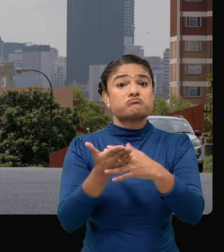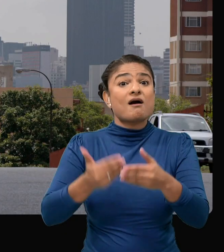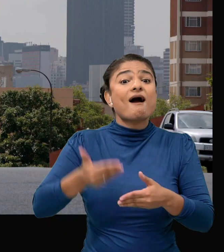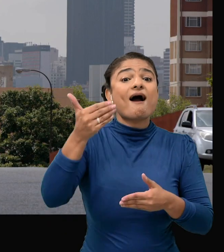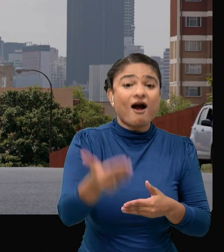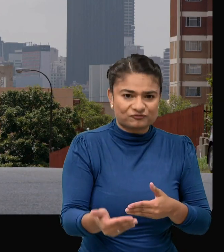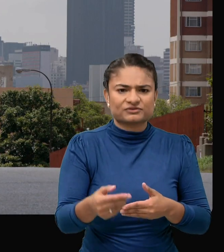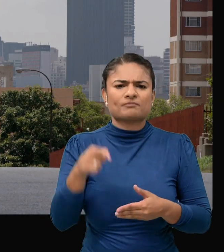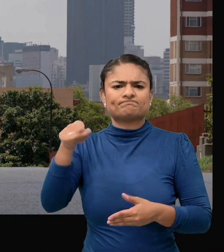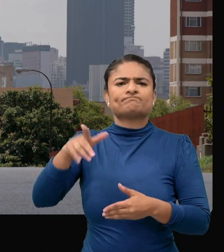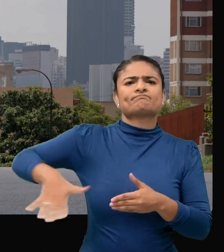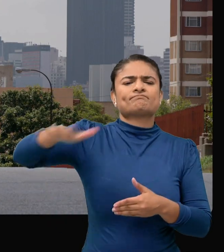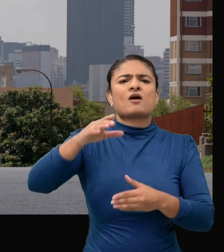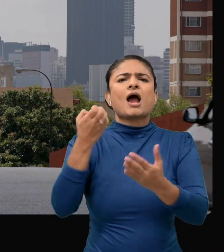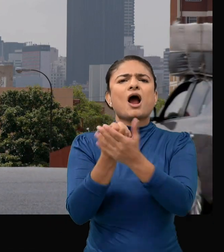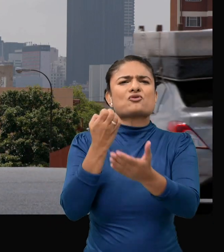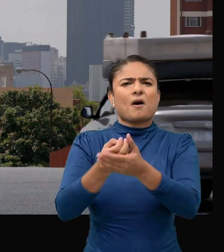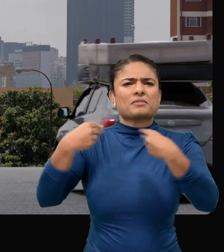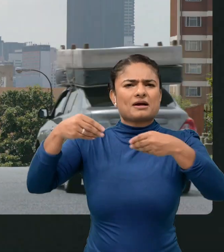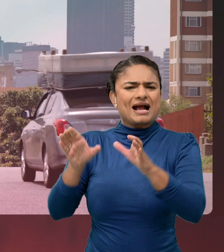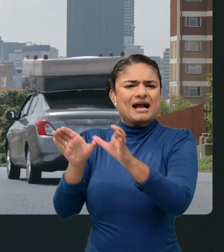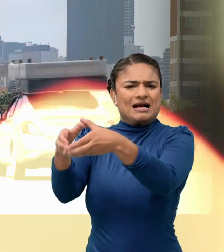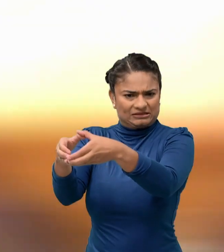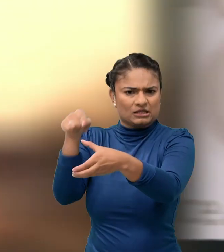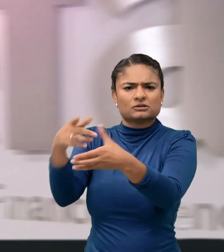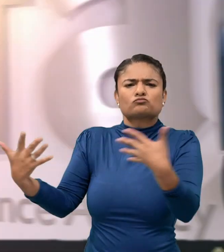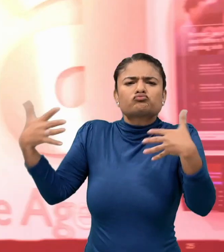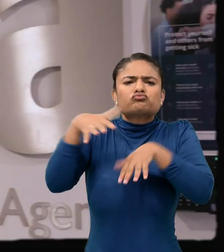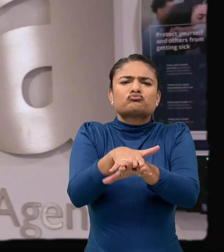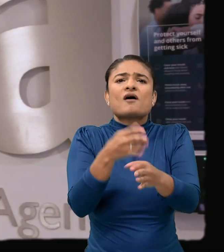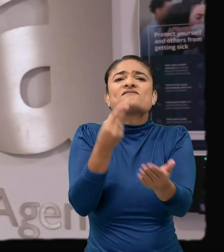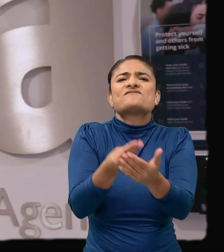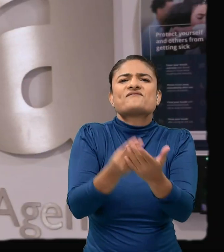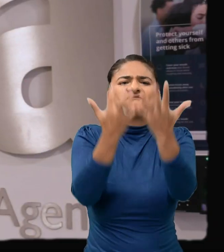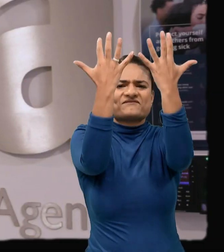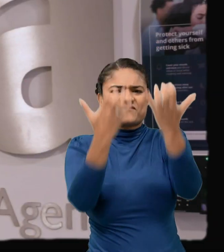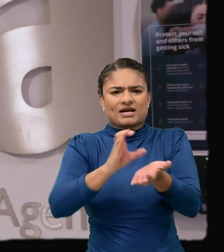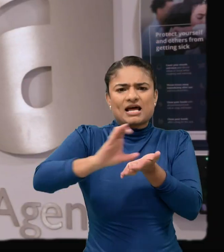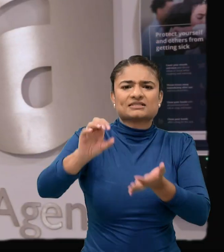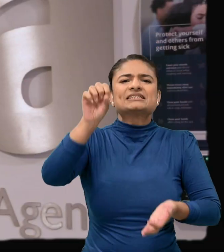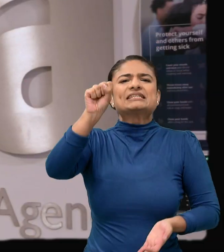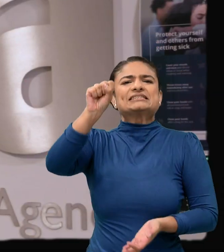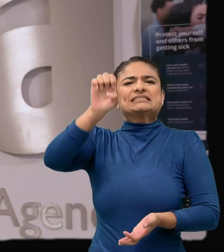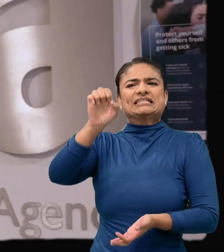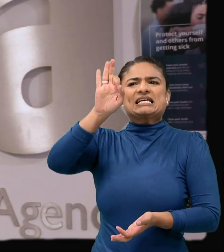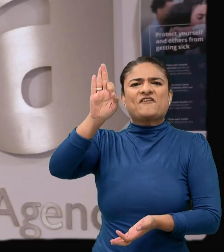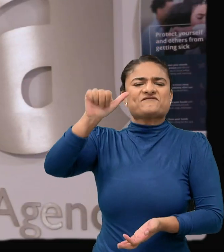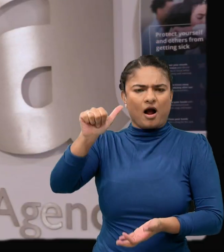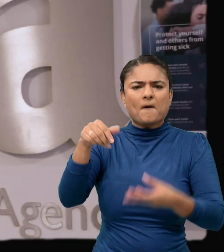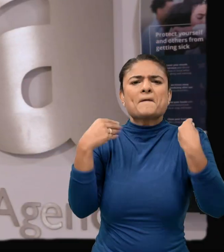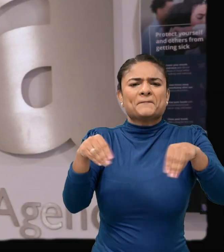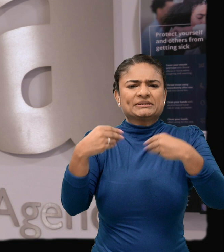After the break, as an all-inclusive economic development catalyst, the Small Enterprises